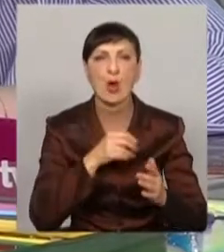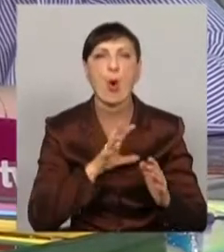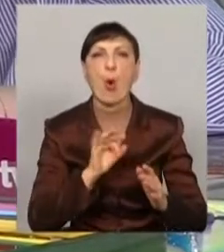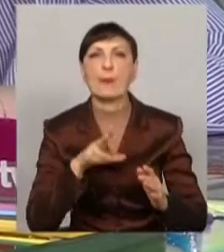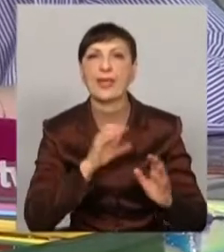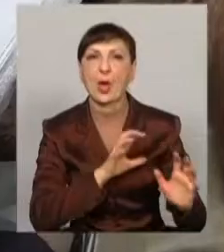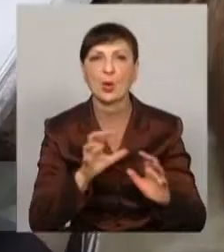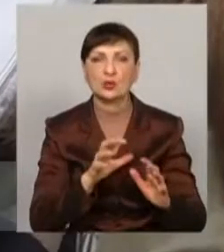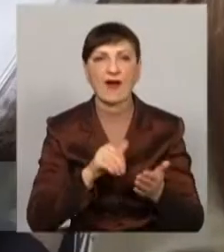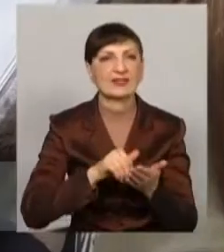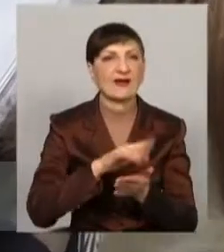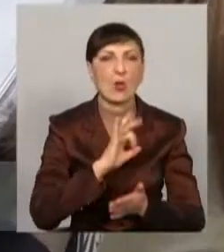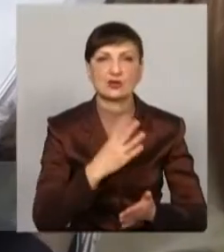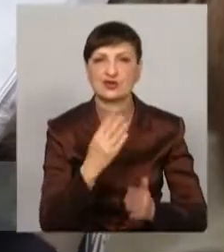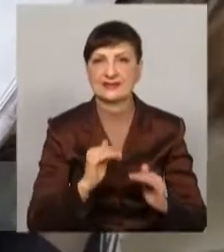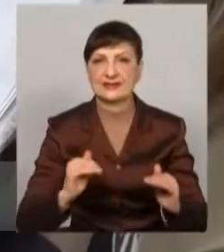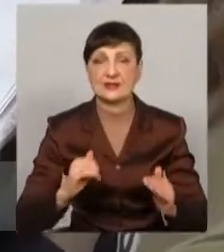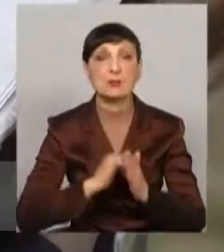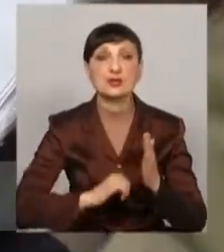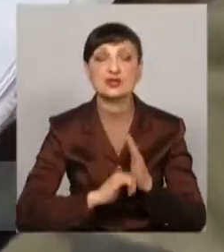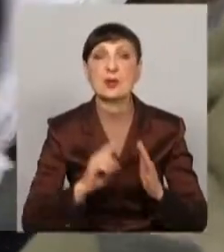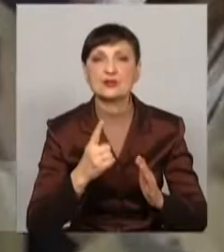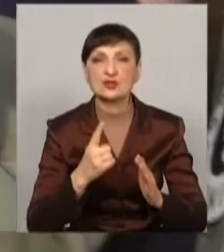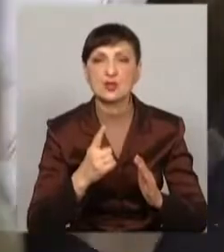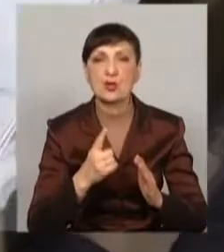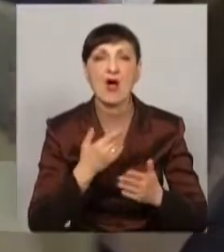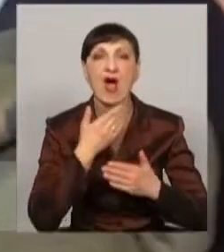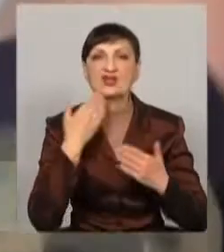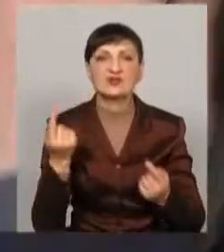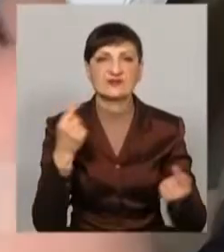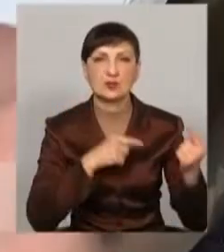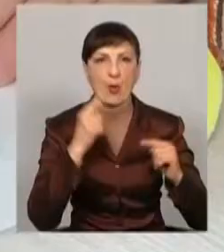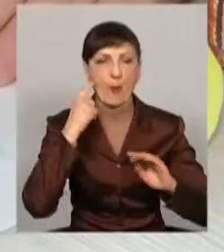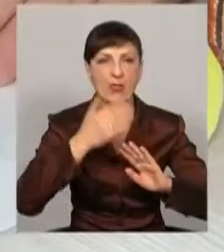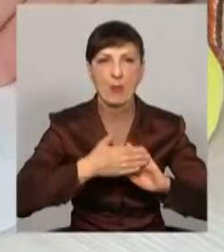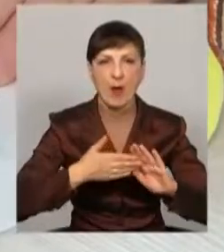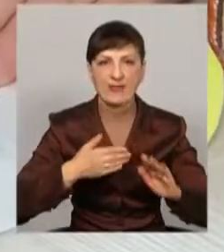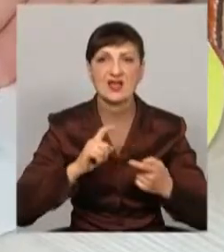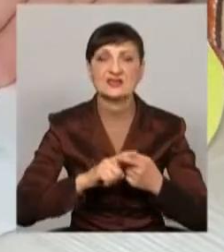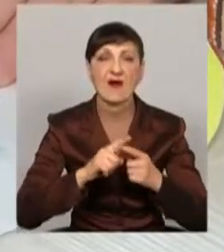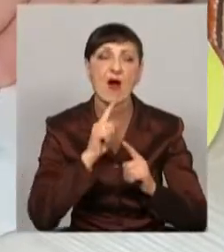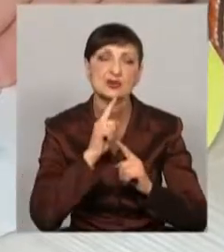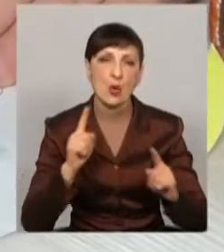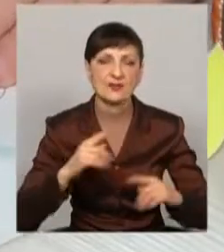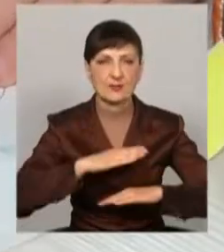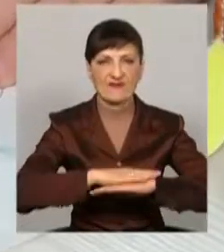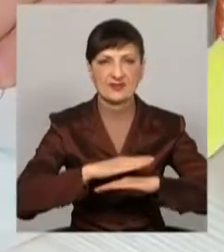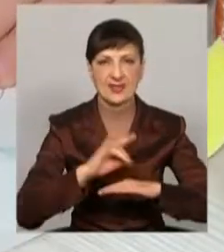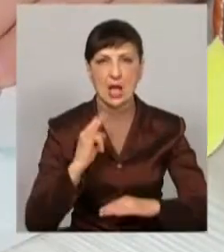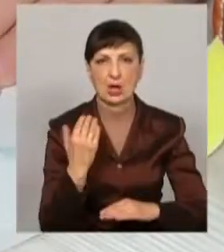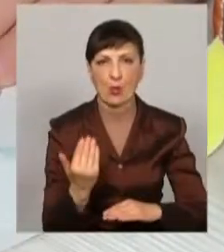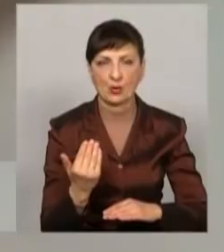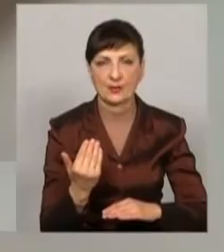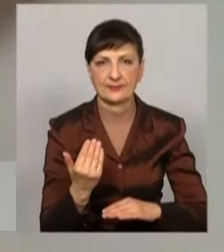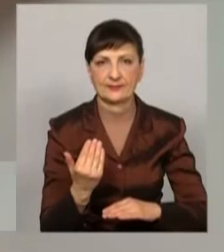отказались от 4 несовершеннолетних. Причина кроется в отсутствии взаимопонимания, связанные с особенностями поведения ребенка. А